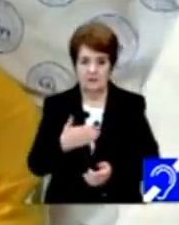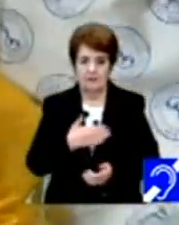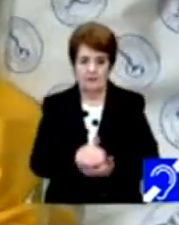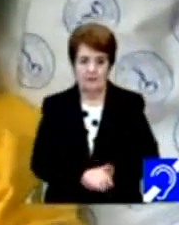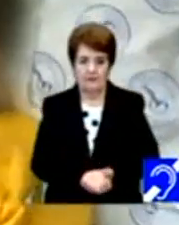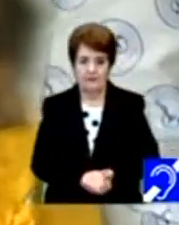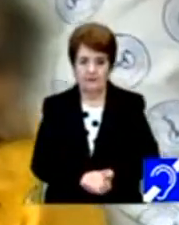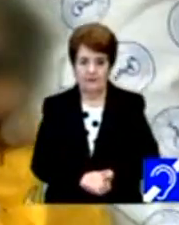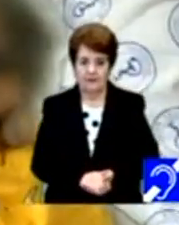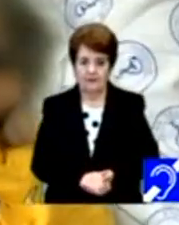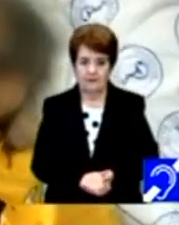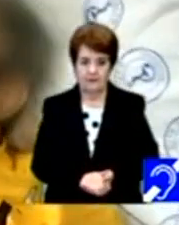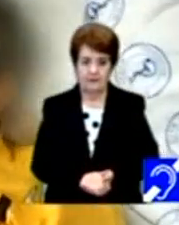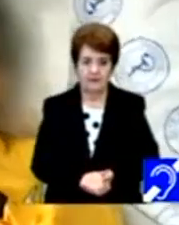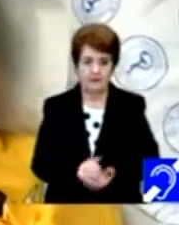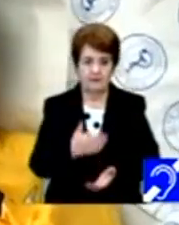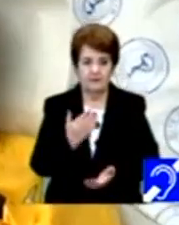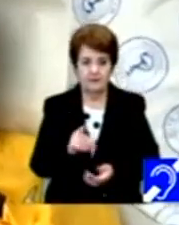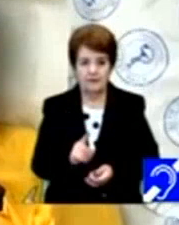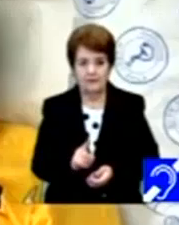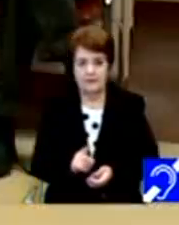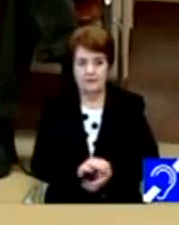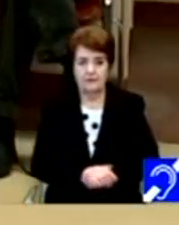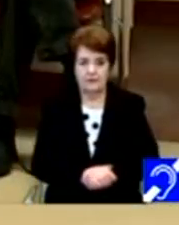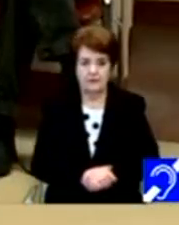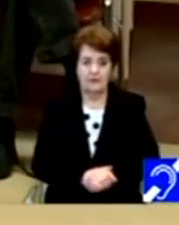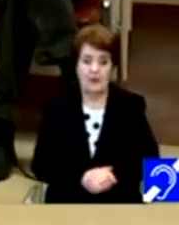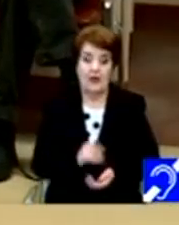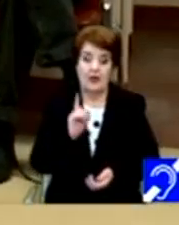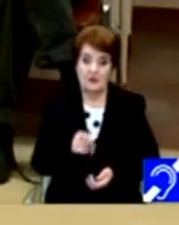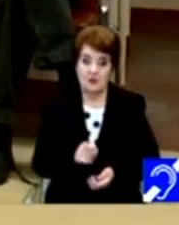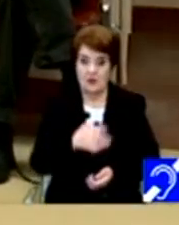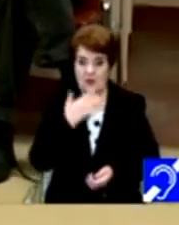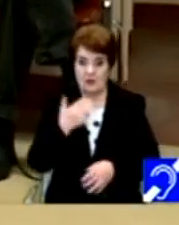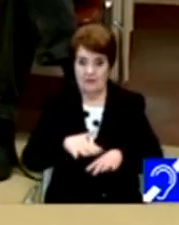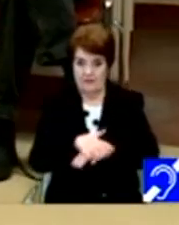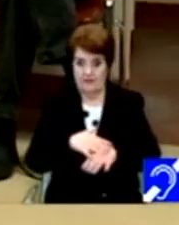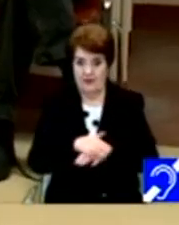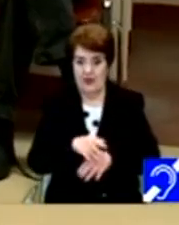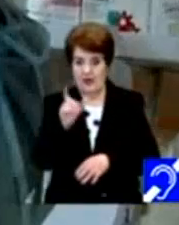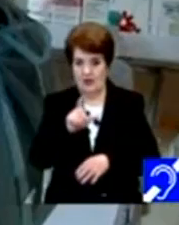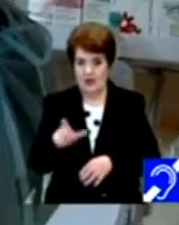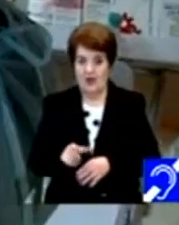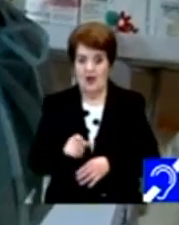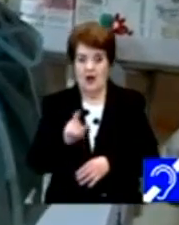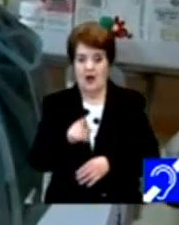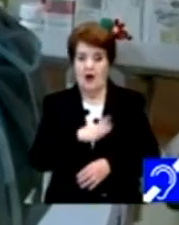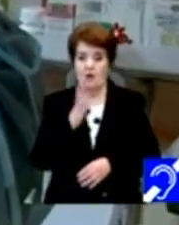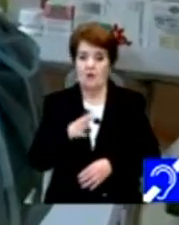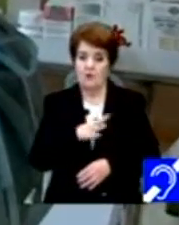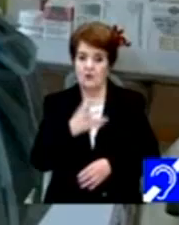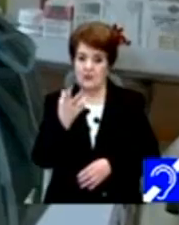Dacă vă e frig, avem și o pătură aici, da? Bine. În cele mai aglomerate zile, prin camera de gardă de la Matei Balș au trecut